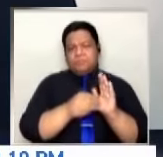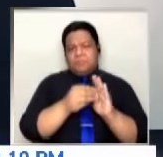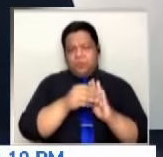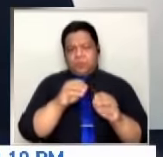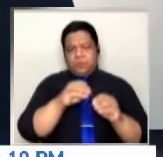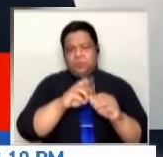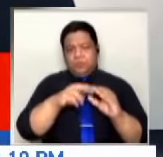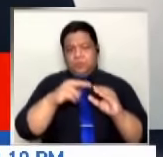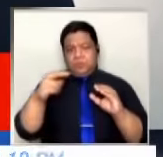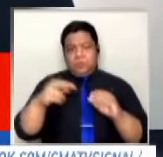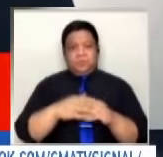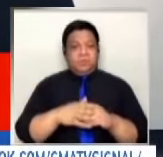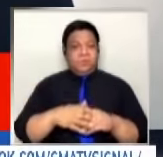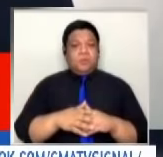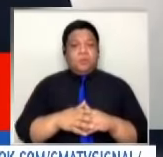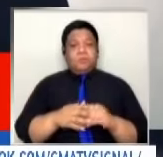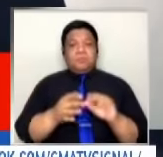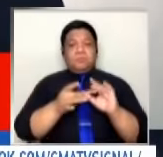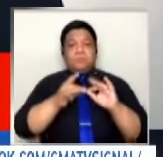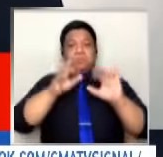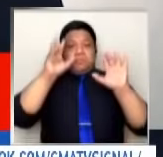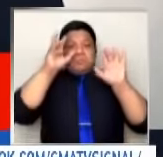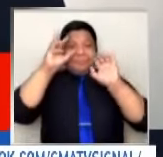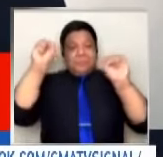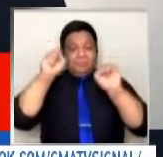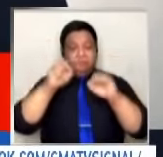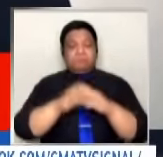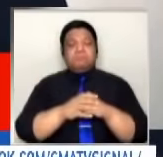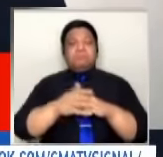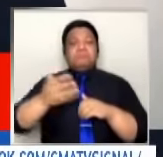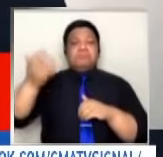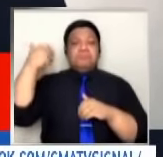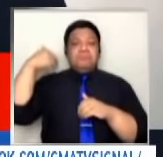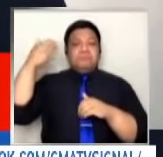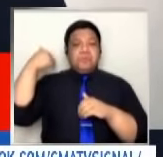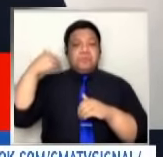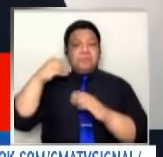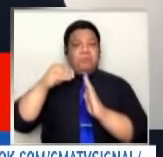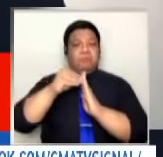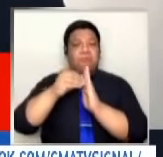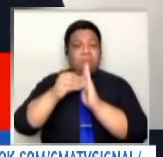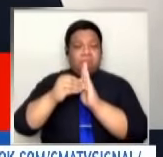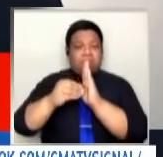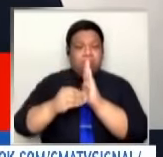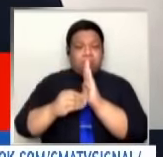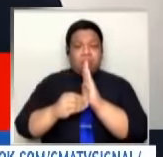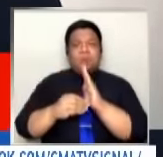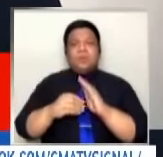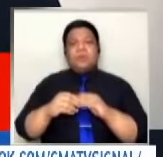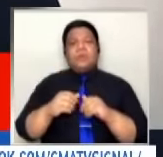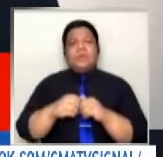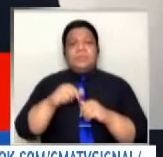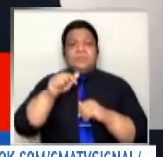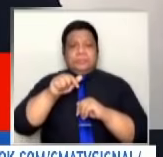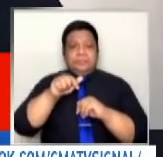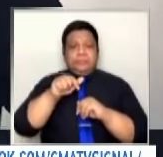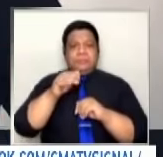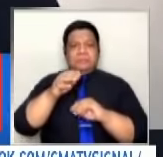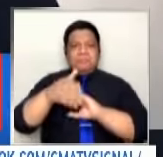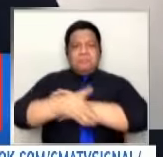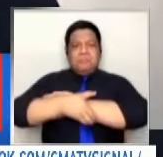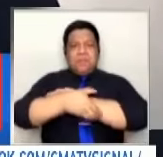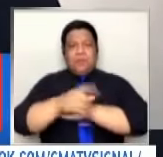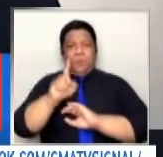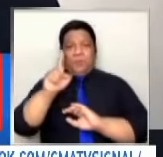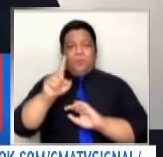listahan ng mga tumanggap ng unang round ng Social Amelioration Program sa ilalim ng Bayanihan 1 ang listahang gagamitin din ngayon ng mga